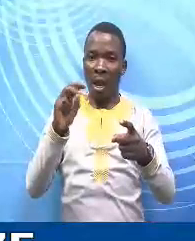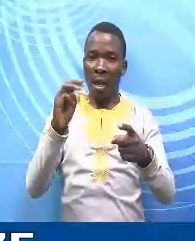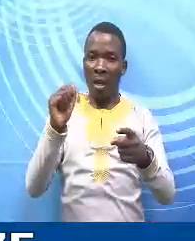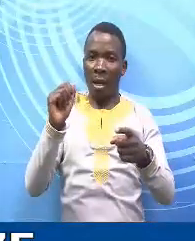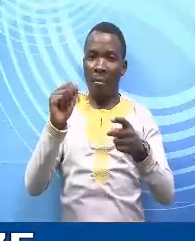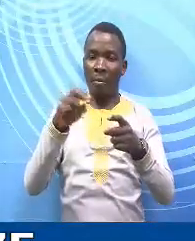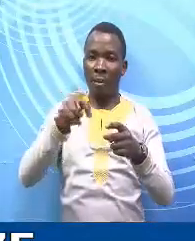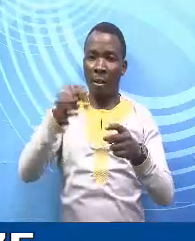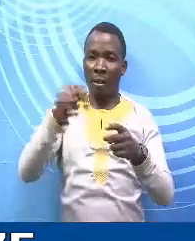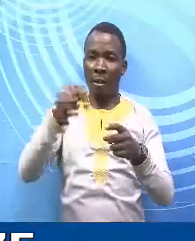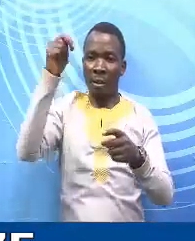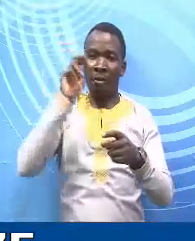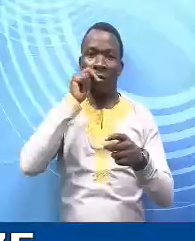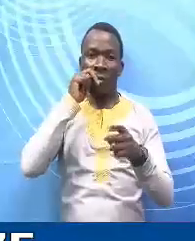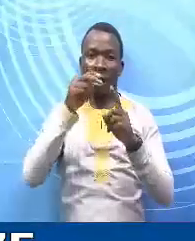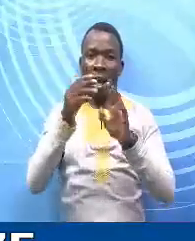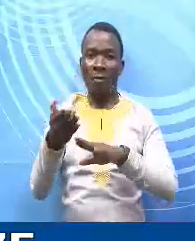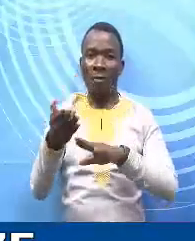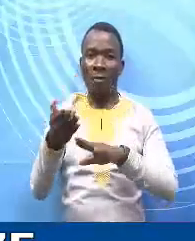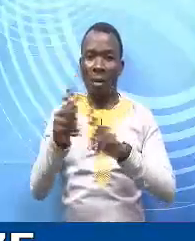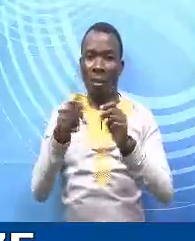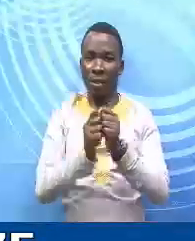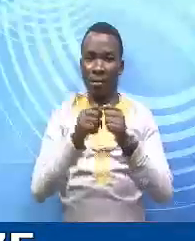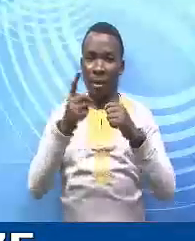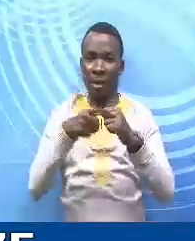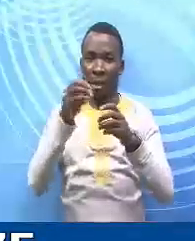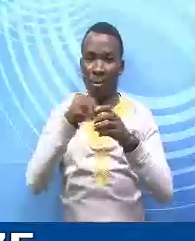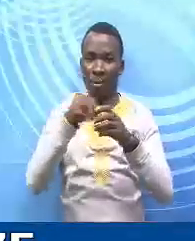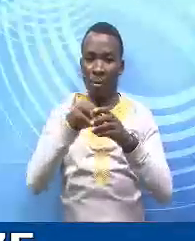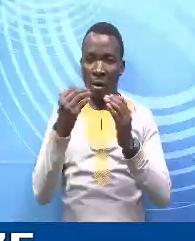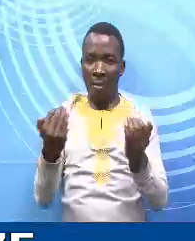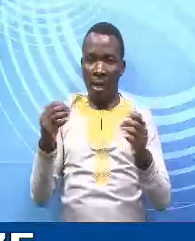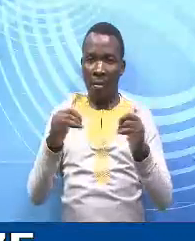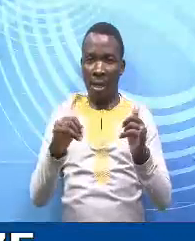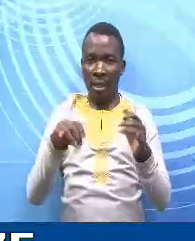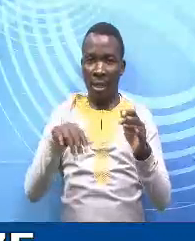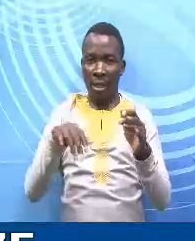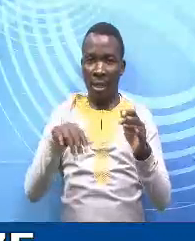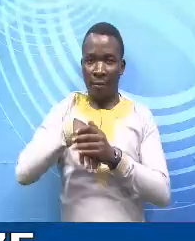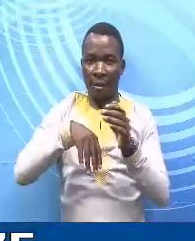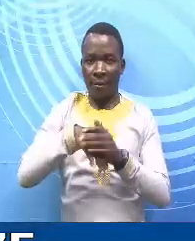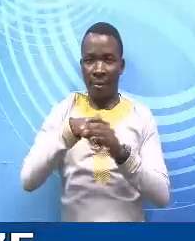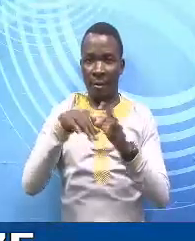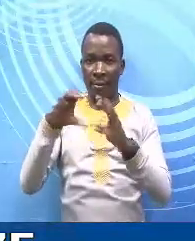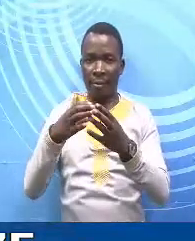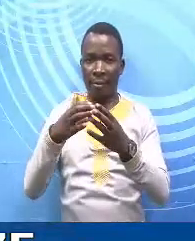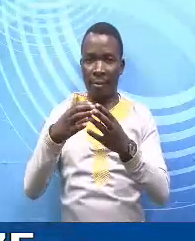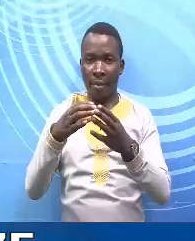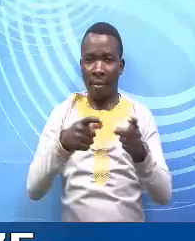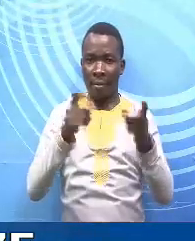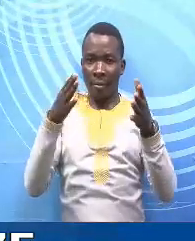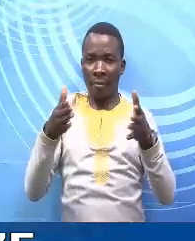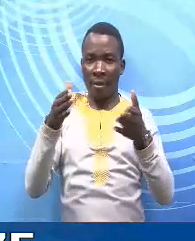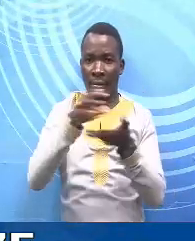bwa Nigeria cyahitanye abantu 16 barimo abana bakinaga umupira w'amaguru ibitero by'uyu mutwe ubusanzwe bikunze kuburizwamo